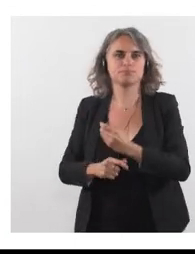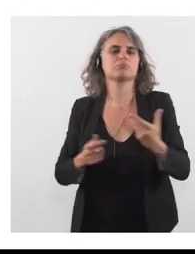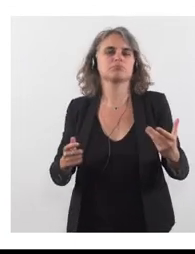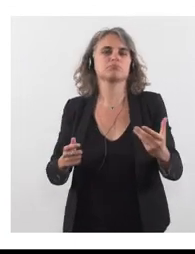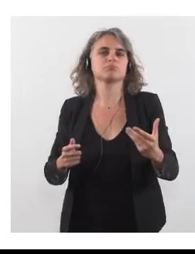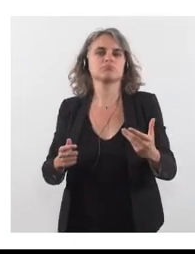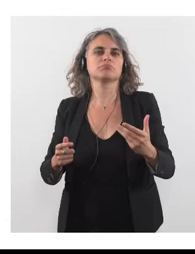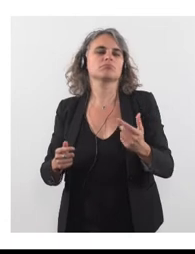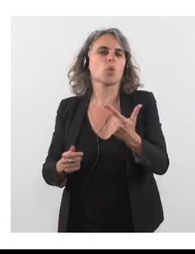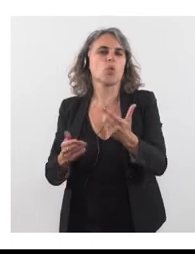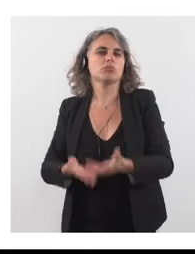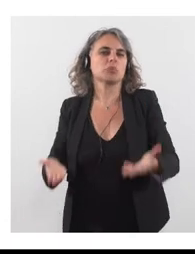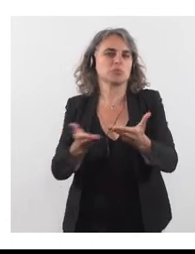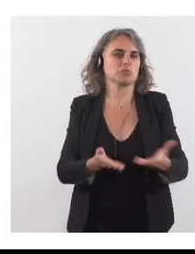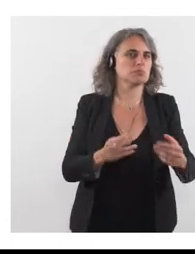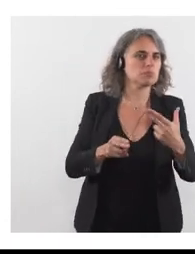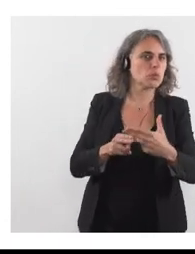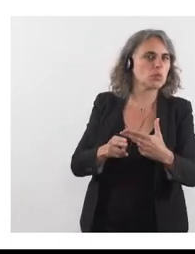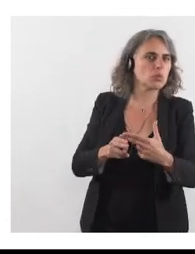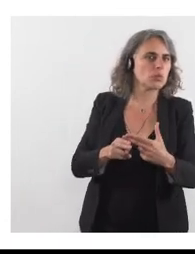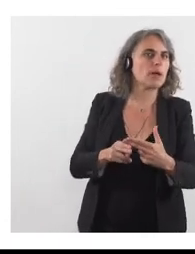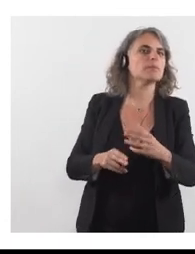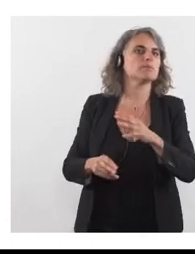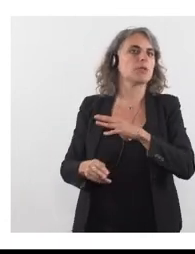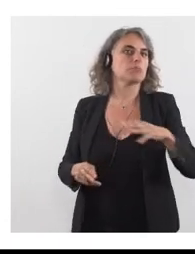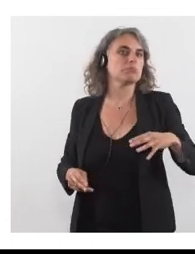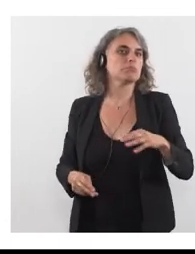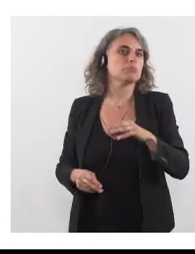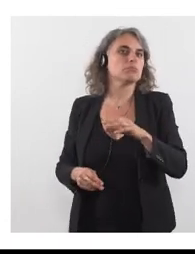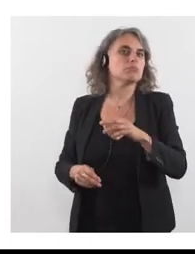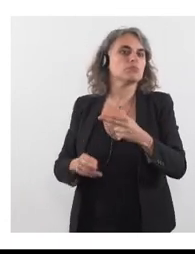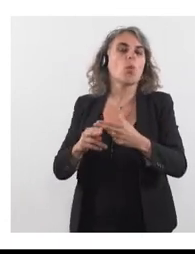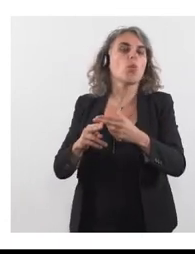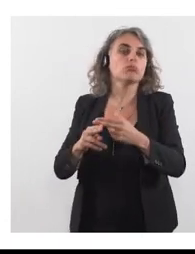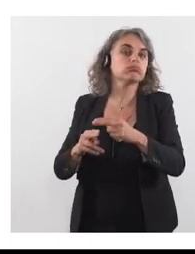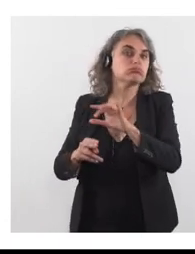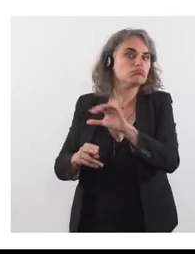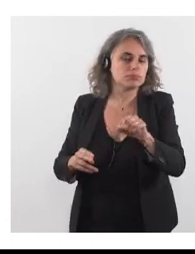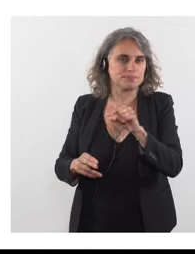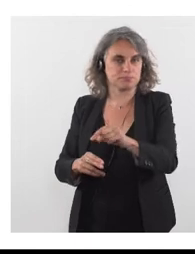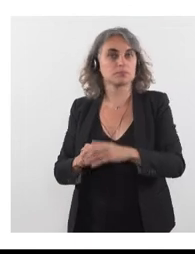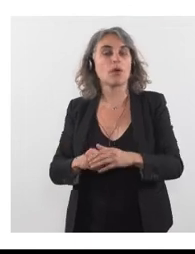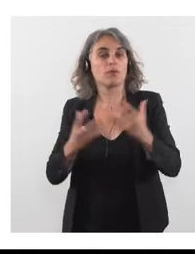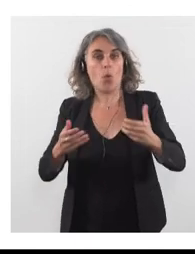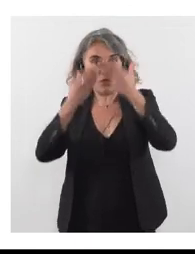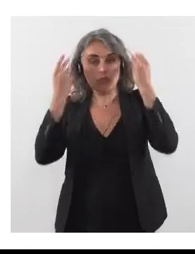Ferrein et l'arrêt Ashbita. Madame Ashbita voulait porter le foulard, elle a été licenciée